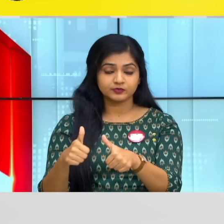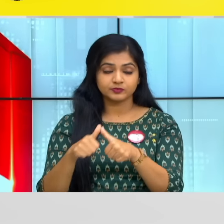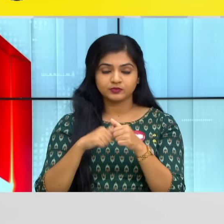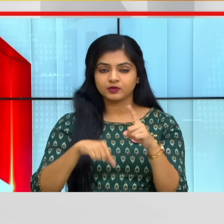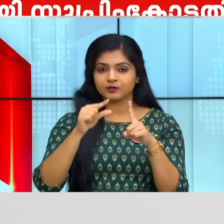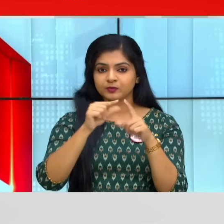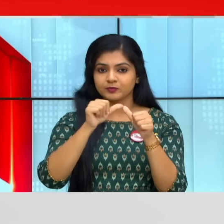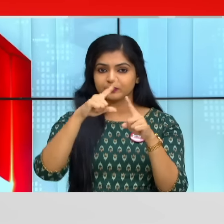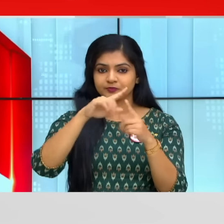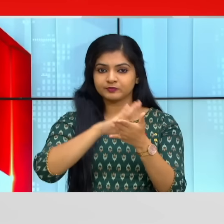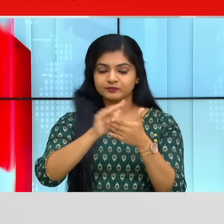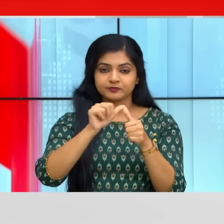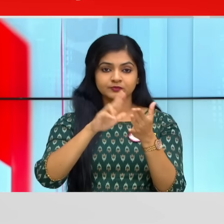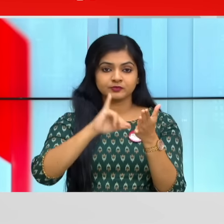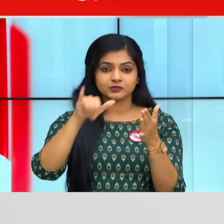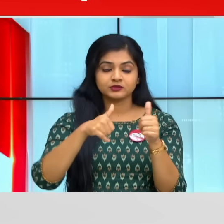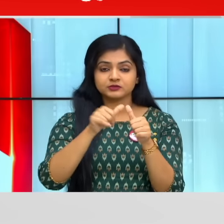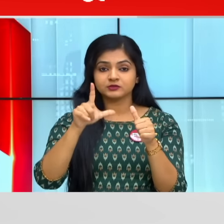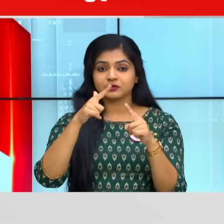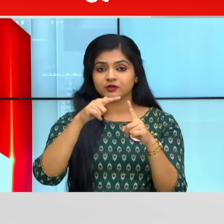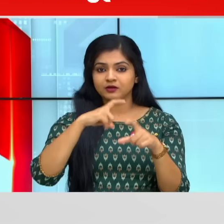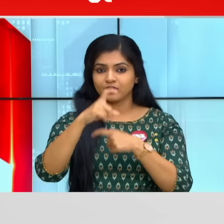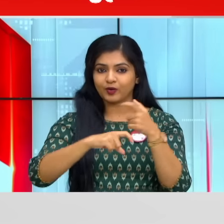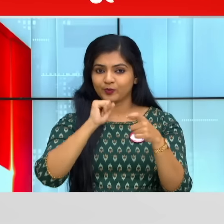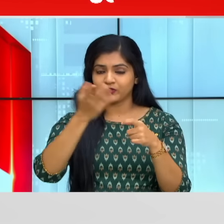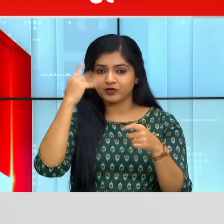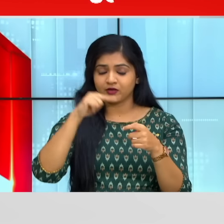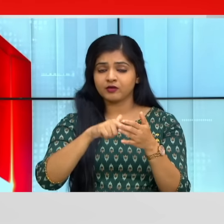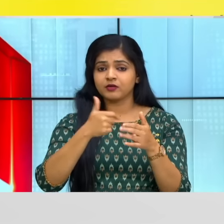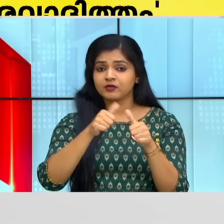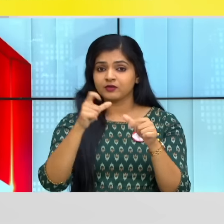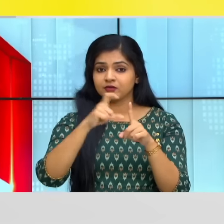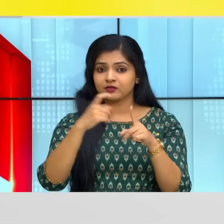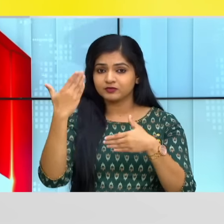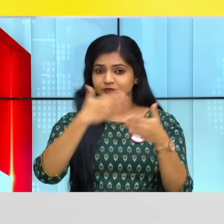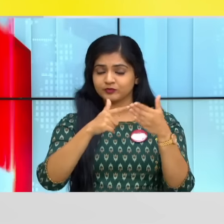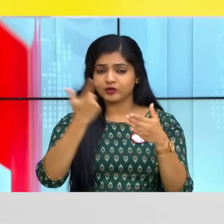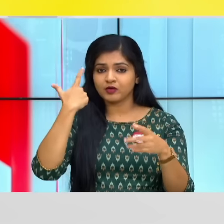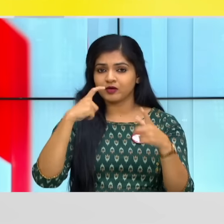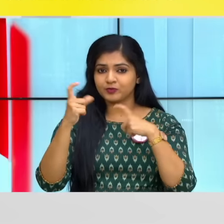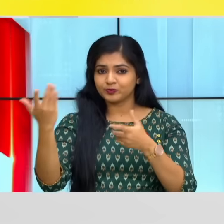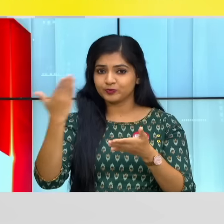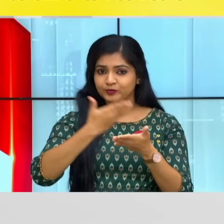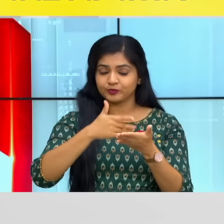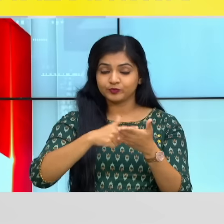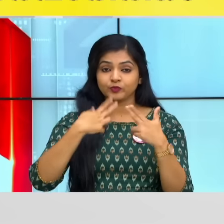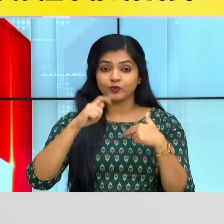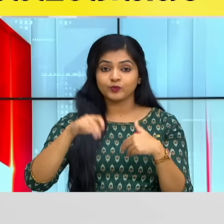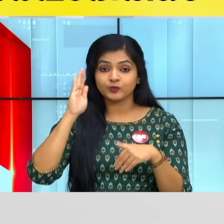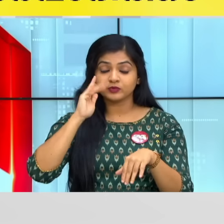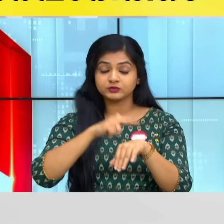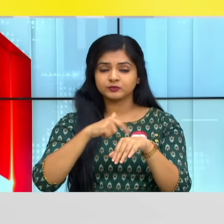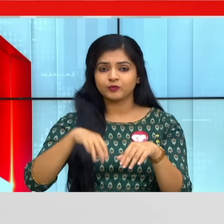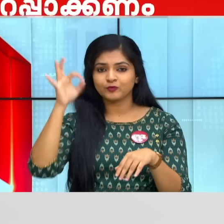പതഞ്ജലിയുമായി ബന്ധപ്പെട്ടിട്ടുള്ള അനുബന്ധ വാദങ്ങൾ കേൾക്കുകയായിരുന്നു സുപ്രീം കോടതി. ആ ഘട്ടത്തിലാണ് ഈ താരങ്ങൾ അടക്കമുള്ളവർ നടത്തുന്ന